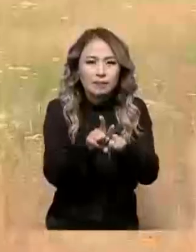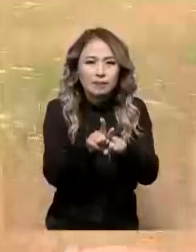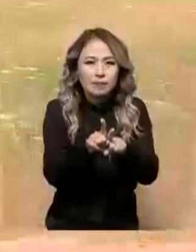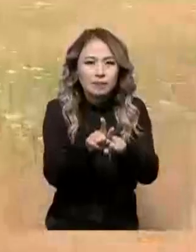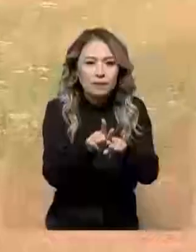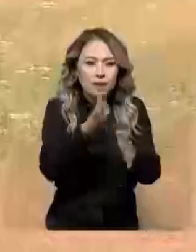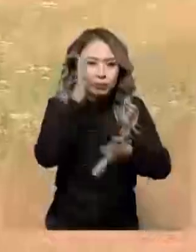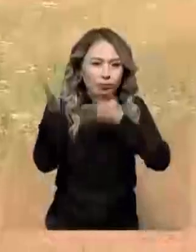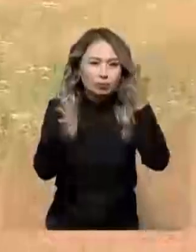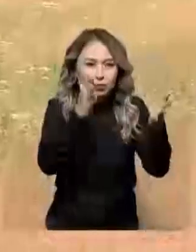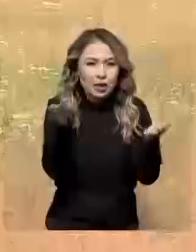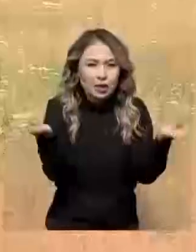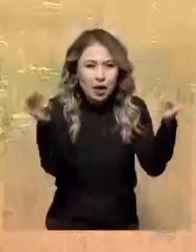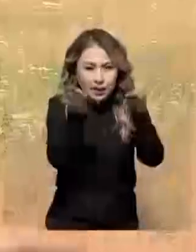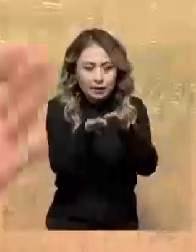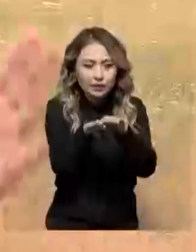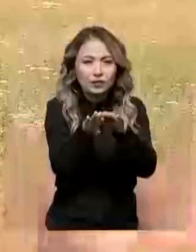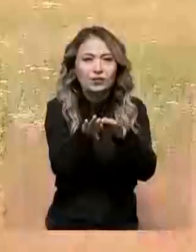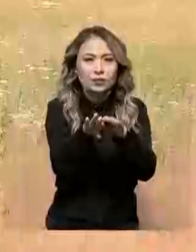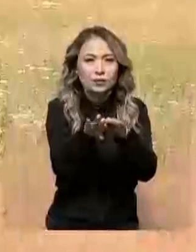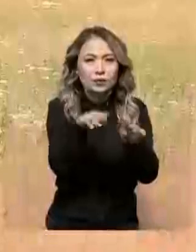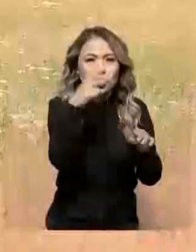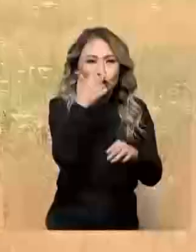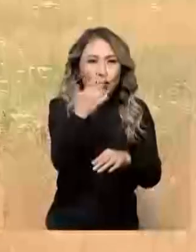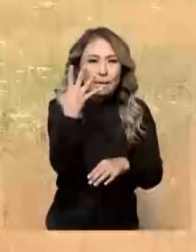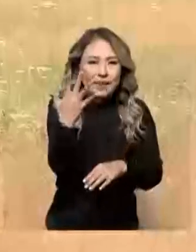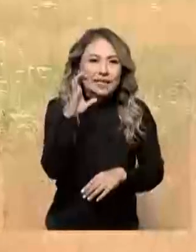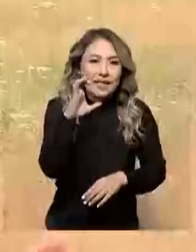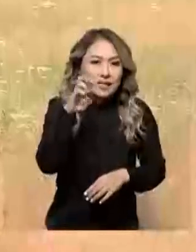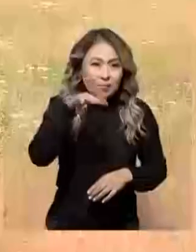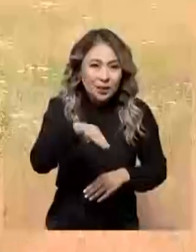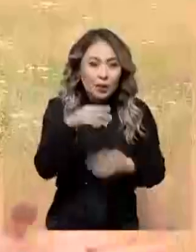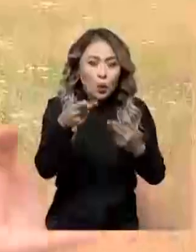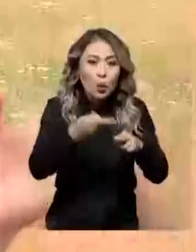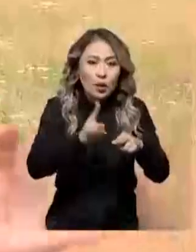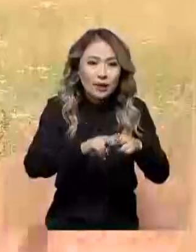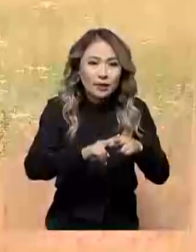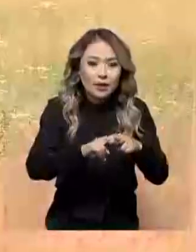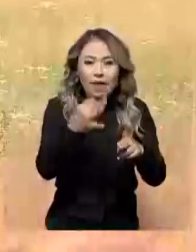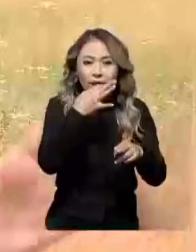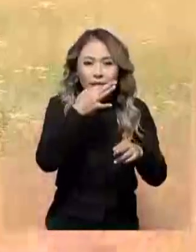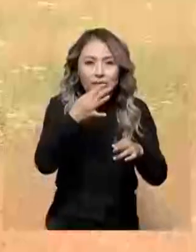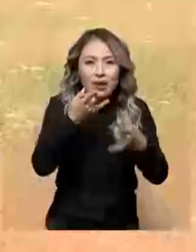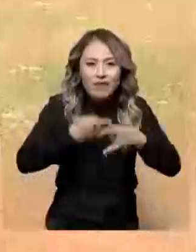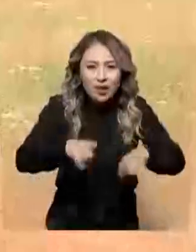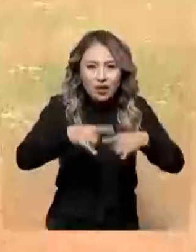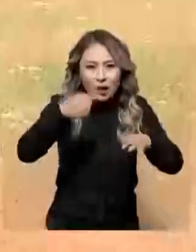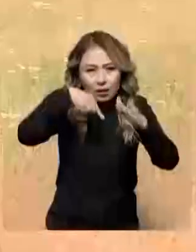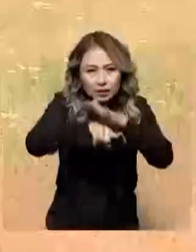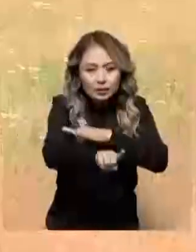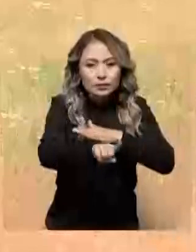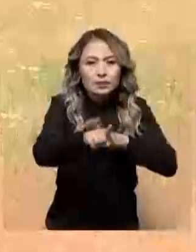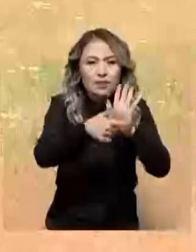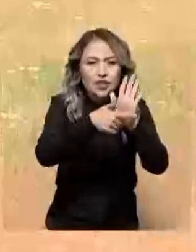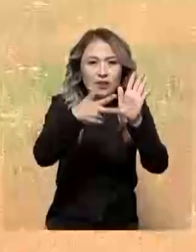тағы жермен жабып қалған ғой. Содан 3-5 сантиметрға салса, бұлардың жұмыртқалары астына кетіп қалған ғой,